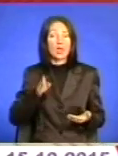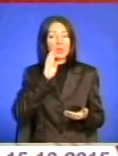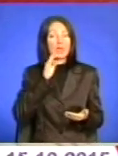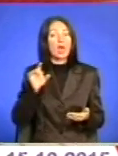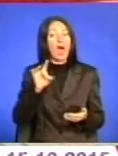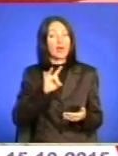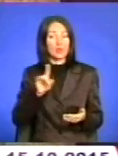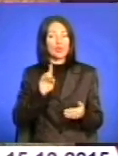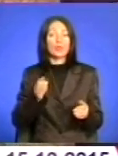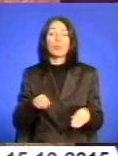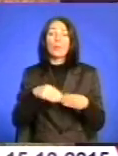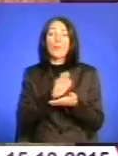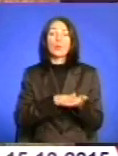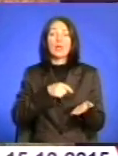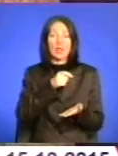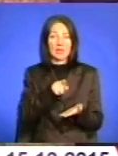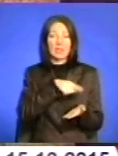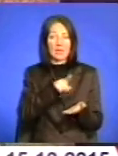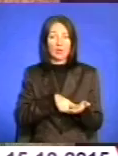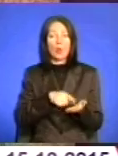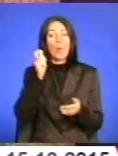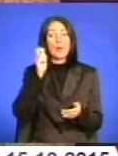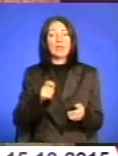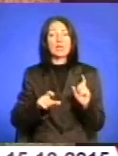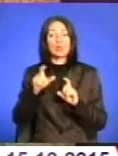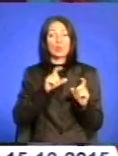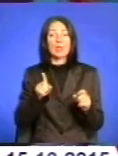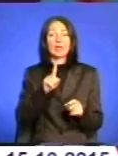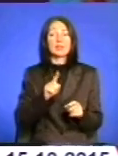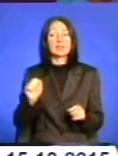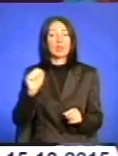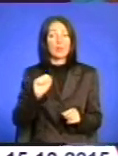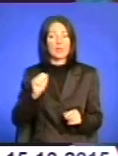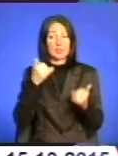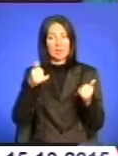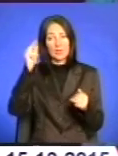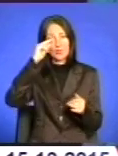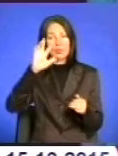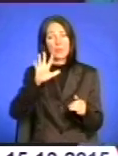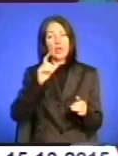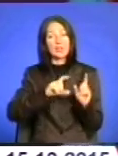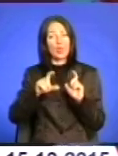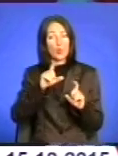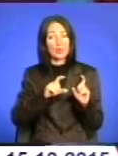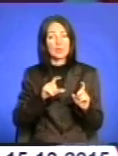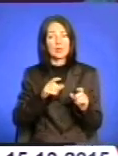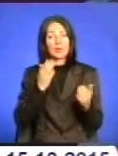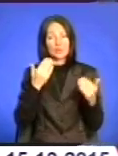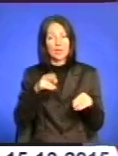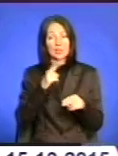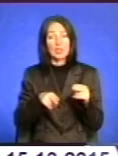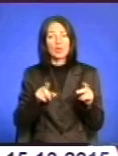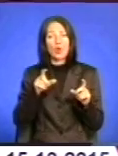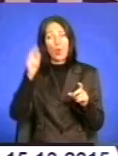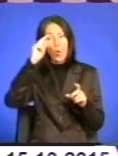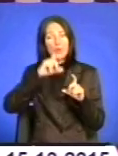до обласного центру, приїхала студентка Марія з Теребовлянщини. Зараз навчаюсь на 5-му курсі, вже закінчую